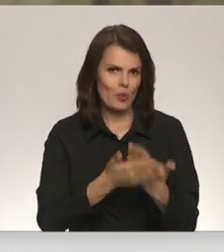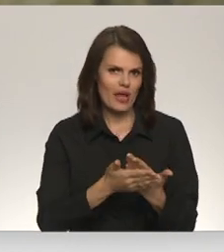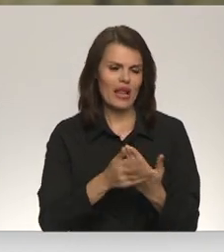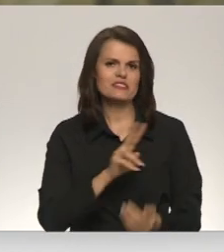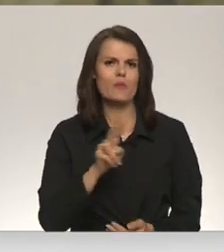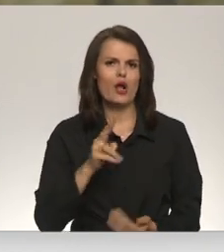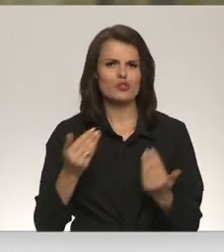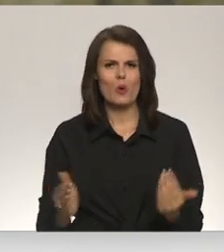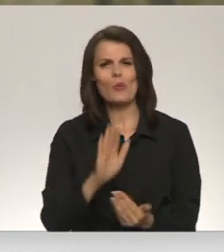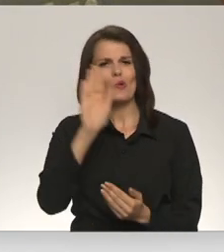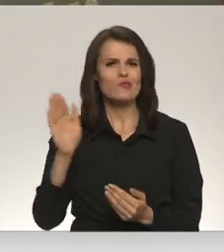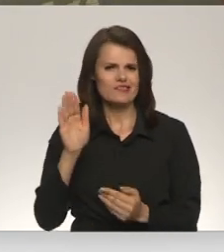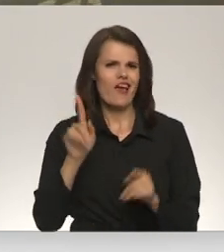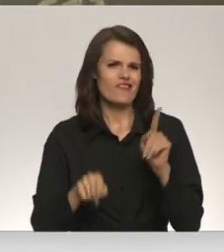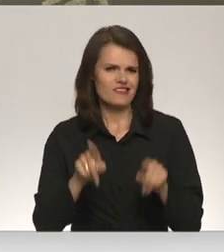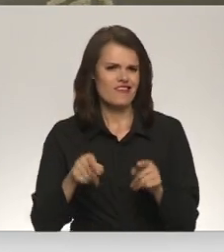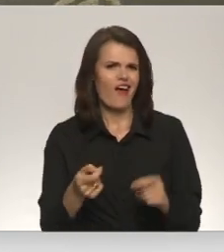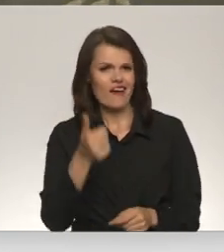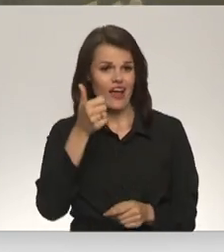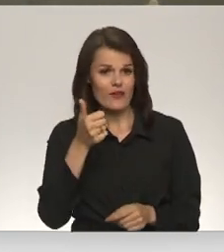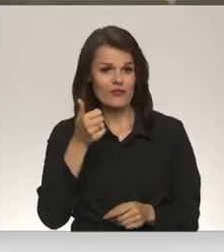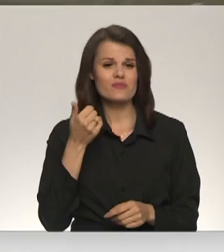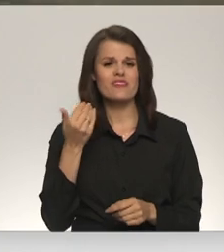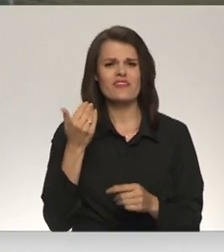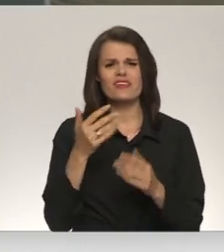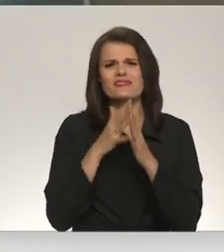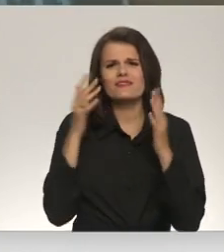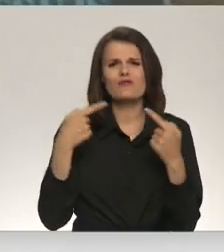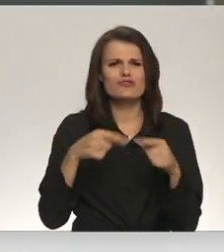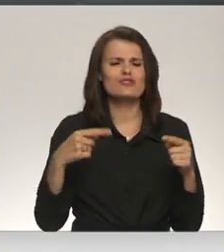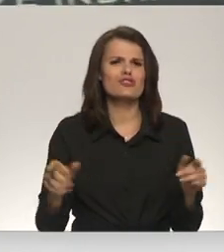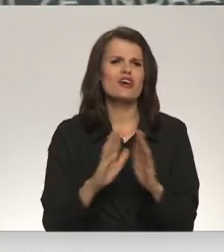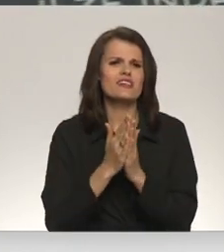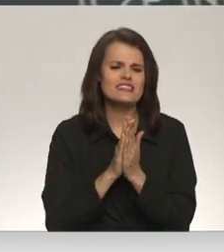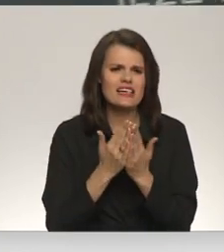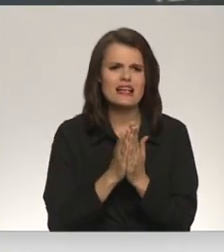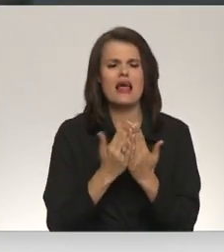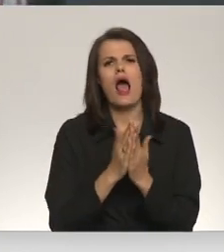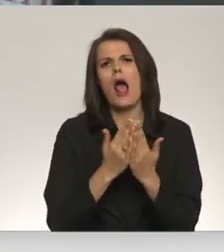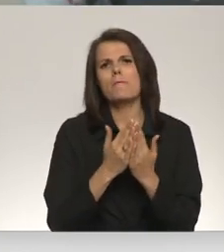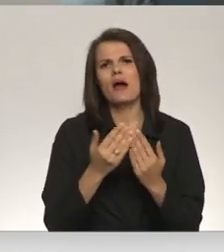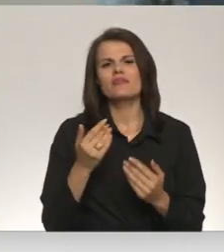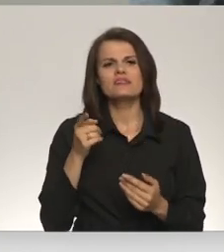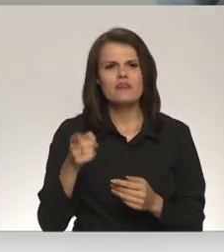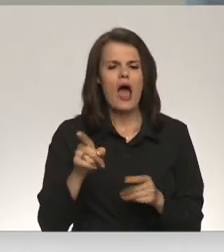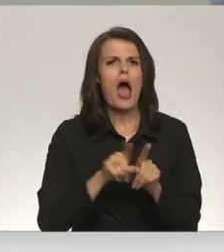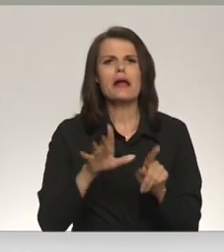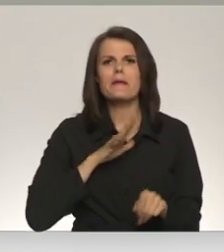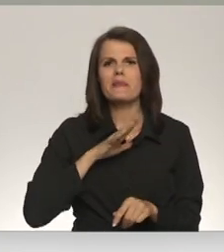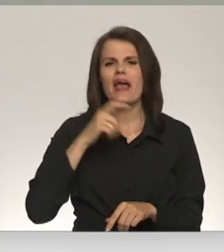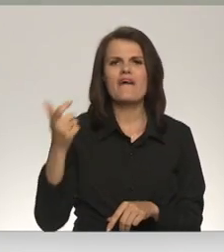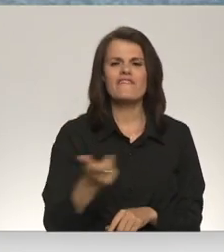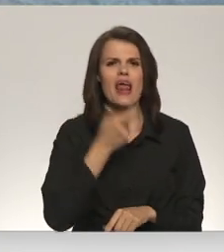kas mūsdienās ir varbūt retums. Tipsis, topsis un tedis, lazdu laipa, zemesveizi dzirdēt un ūdens nesējas, pēc kura uzņemt arī filma